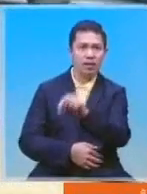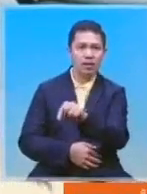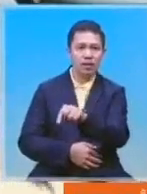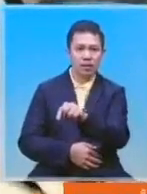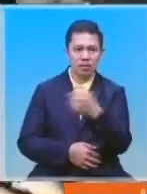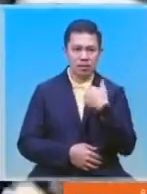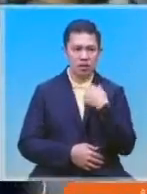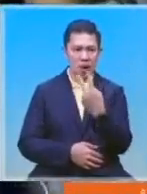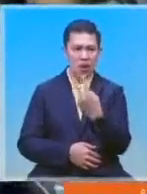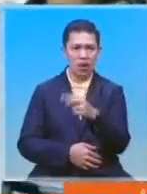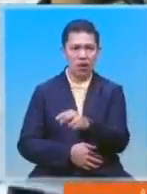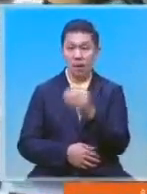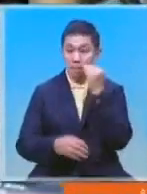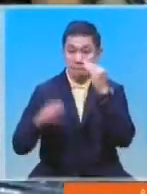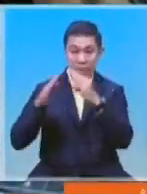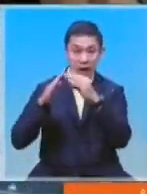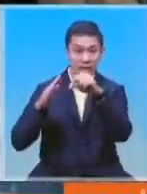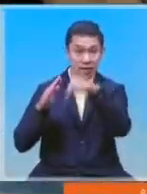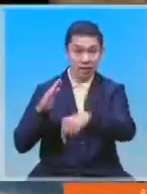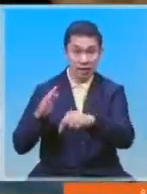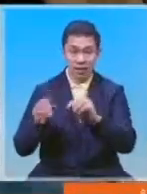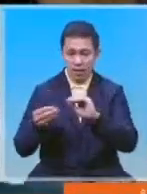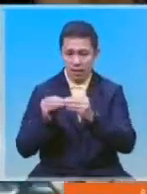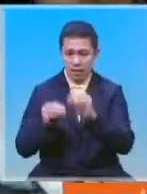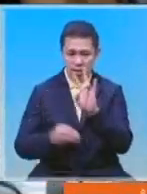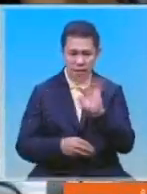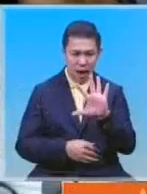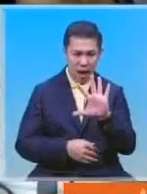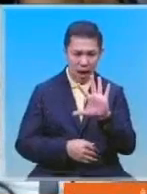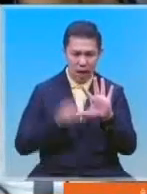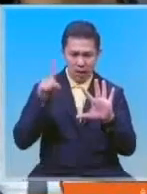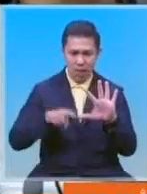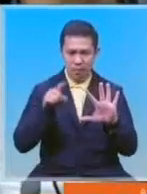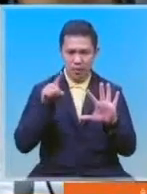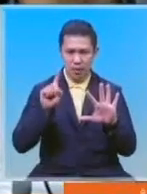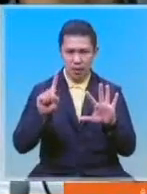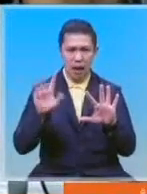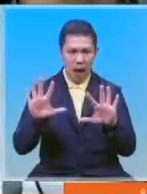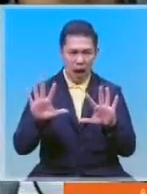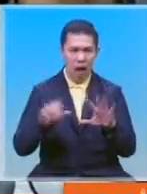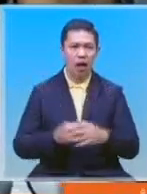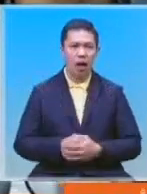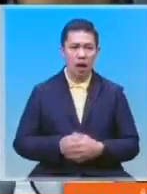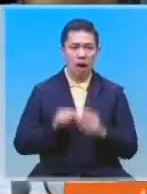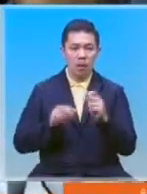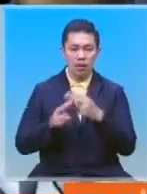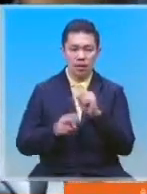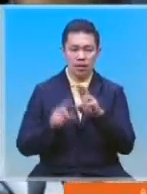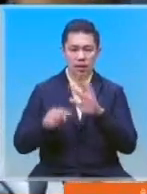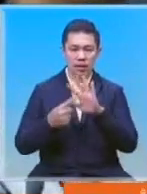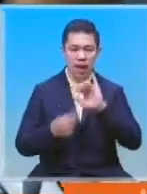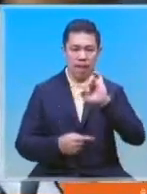ครับที่บ้านนะครับ15 1 5หมู่บ้านอุดมทรัพย์อำเภอท่าใหม่จังหวัด